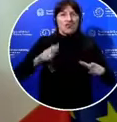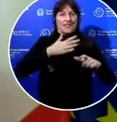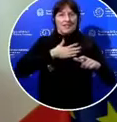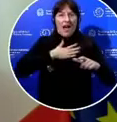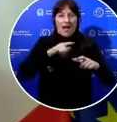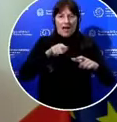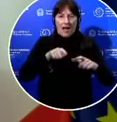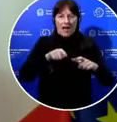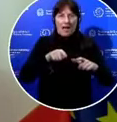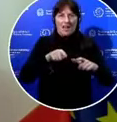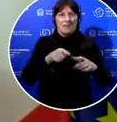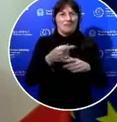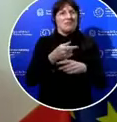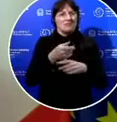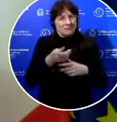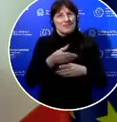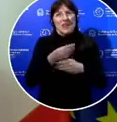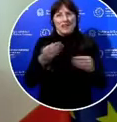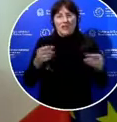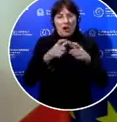città. È spesso infatti